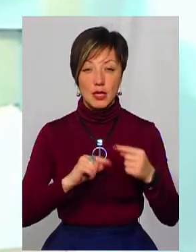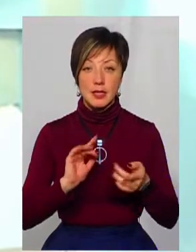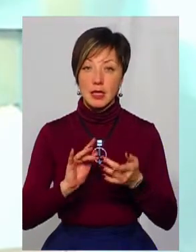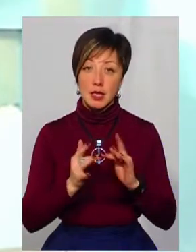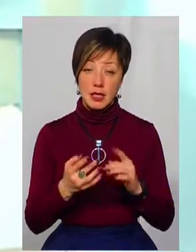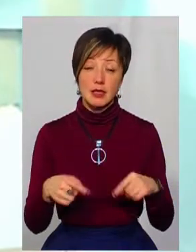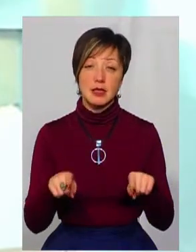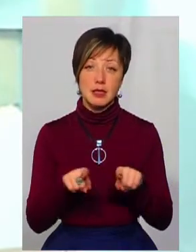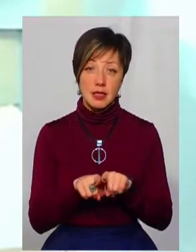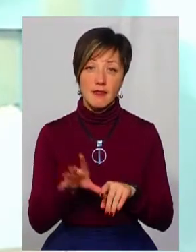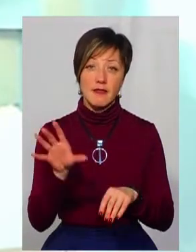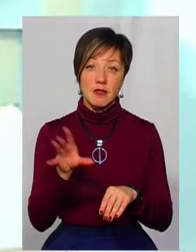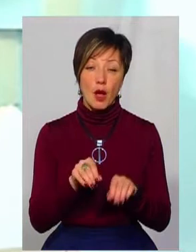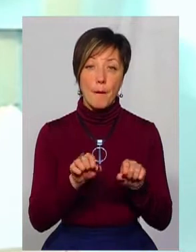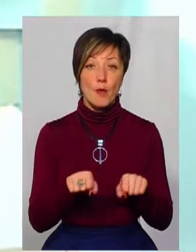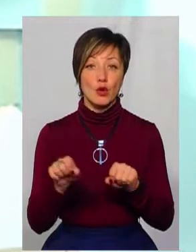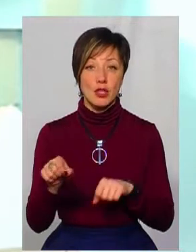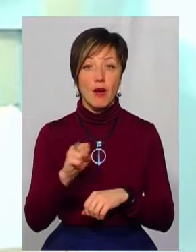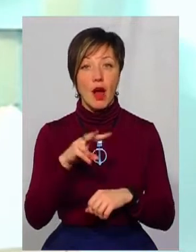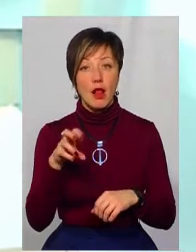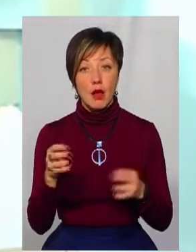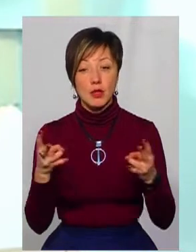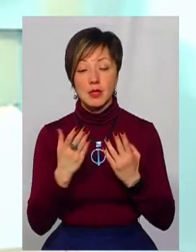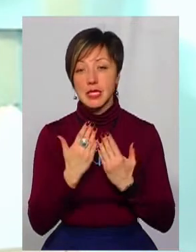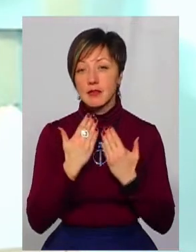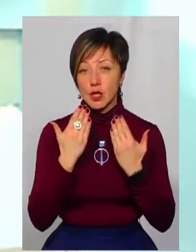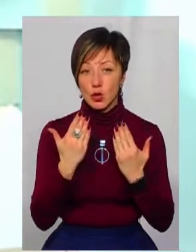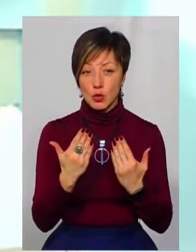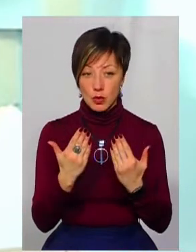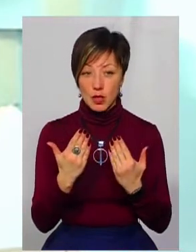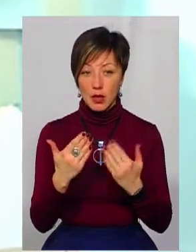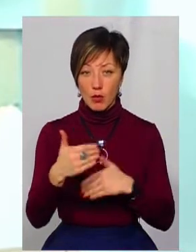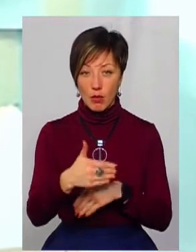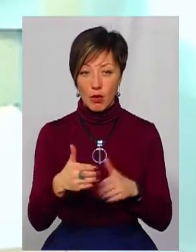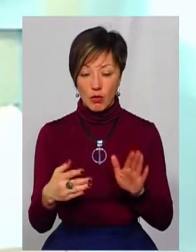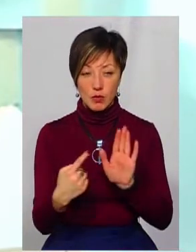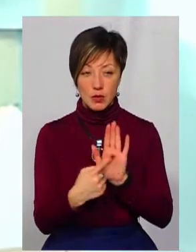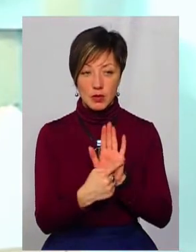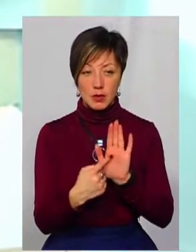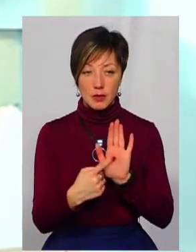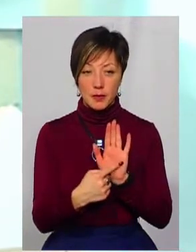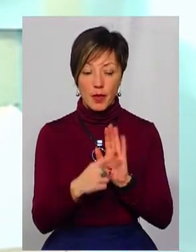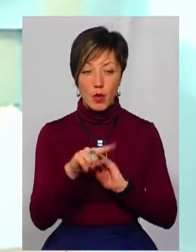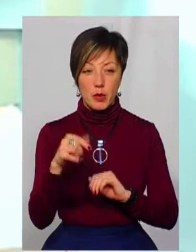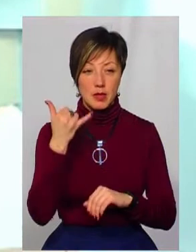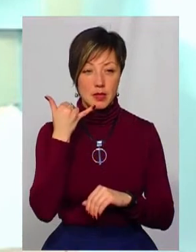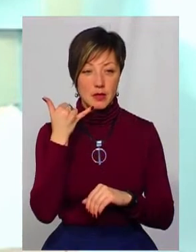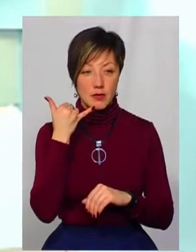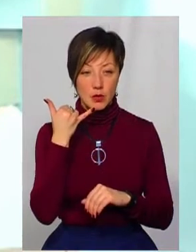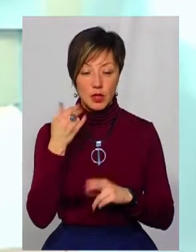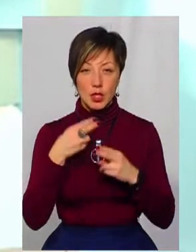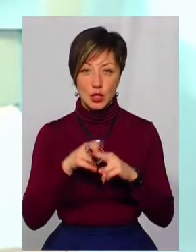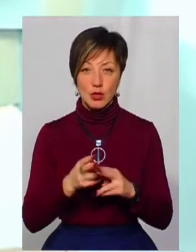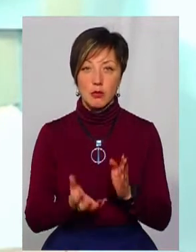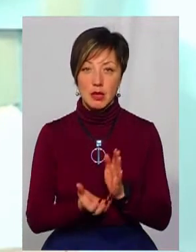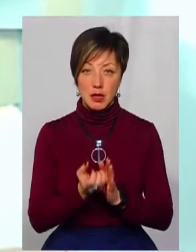інтернет, це теж все можливо, але для цього потрібно буде звернутися на упаковочці, на тюнерах зазначені номера телефону